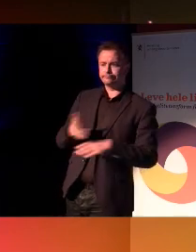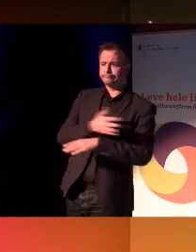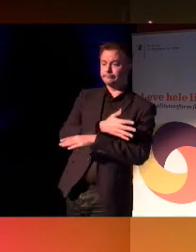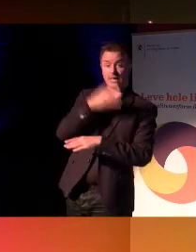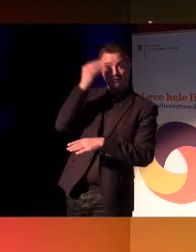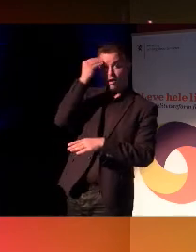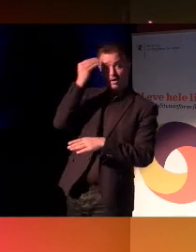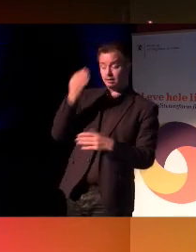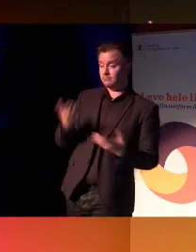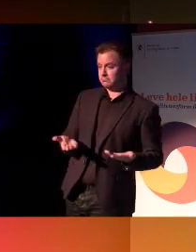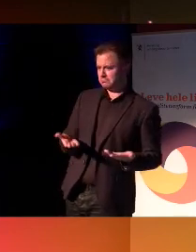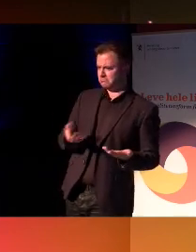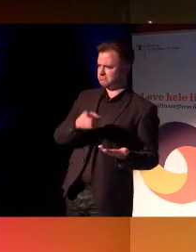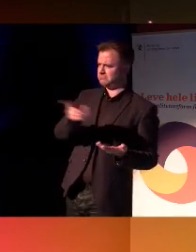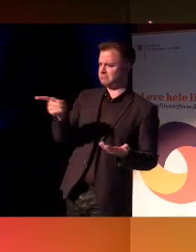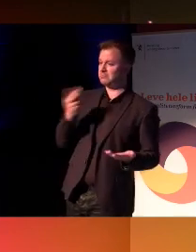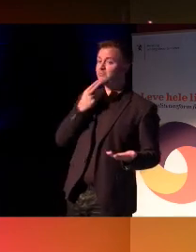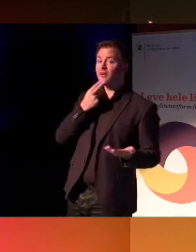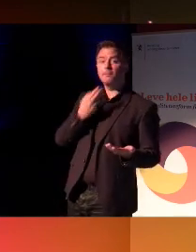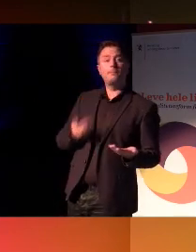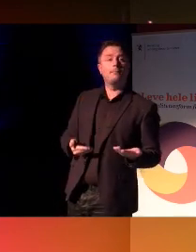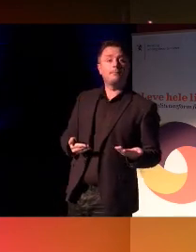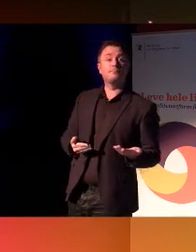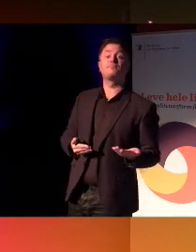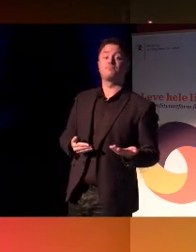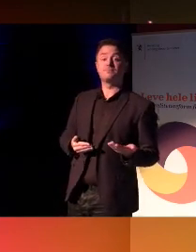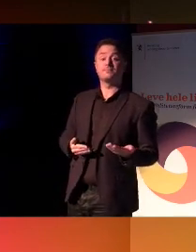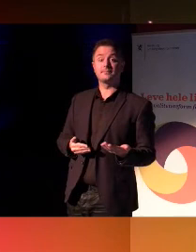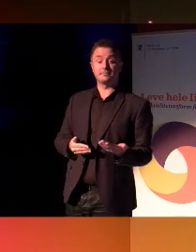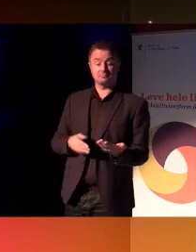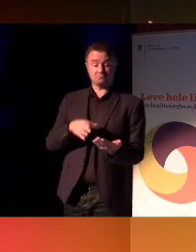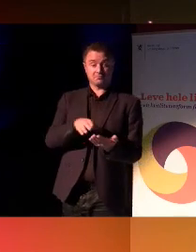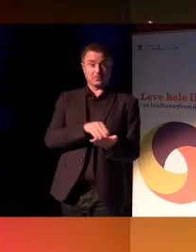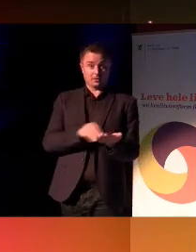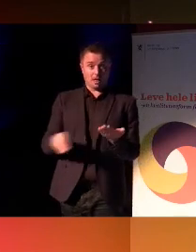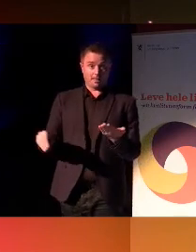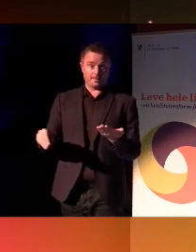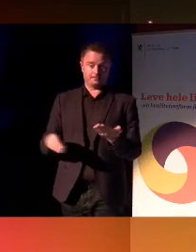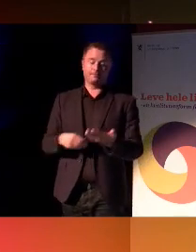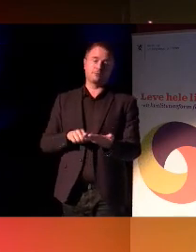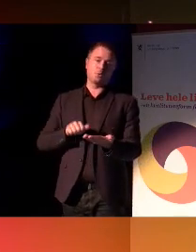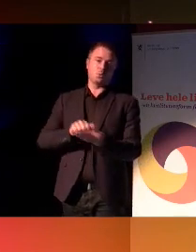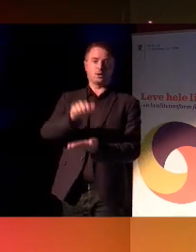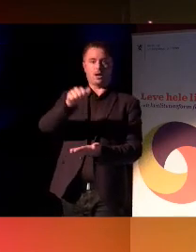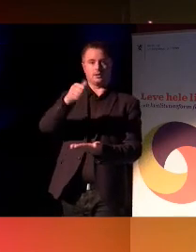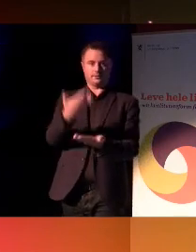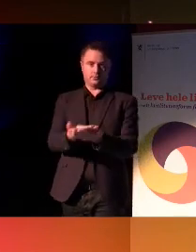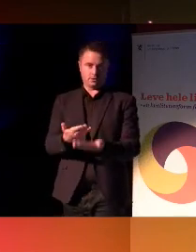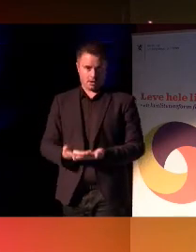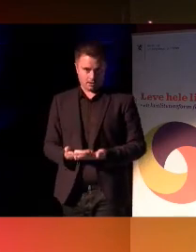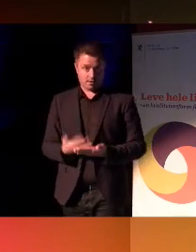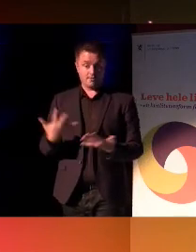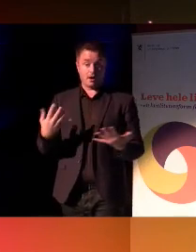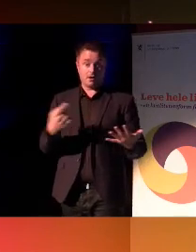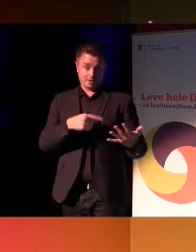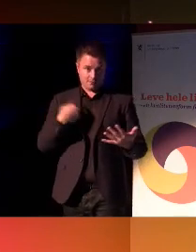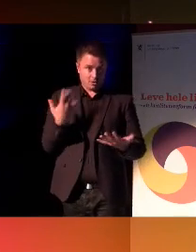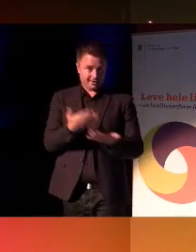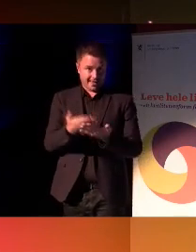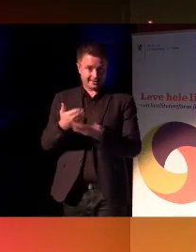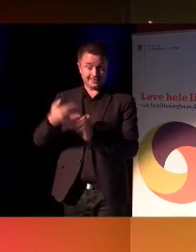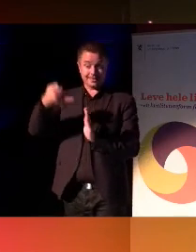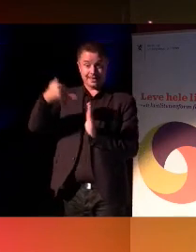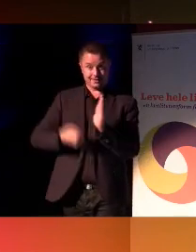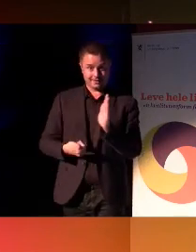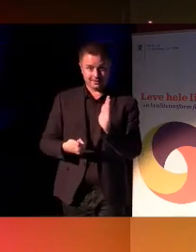her. Så vi endte opp med en blueprint av tjenesten vår.